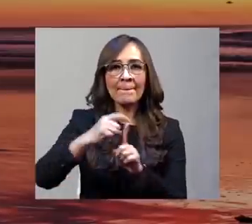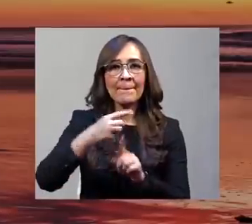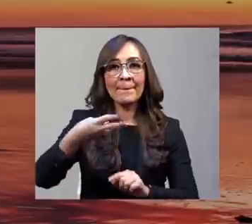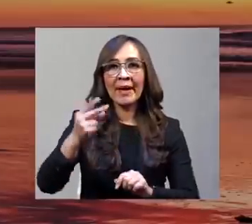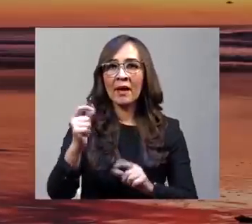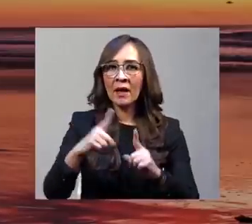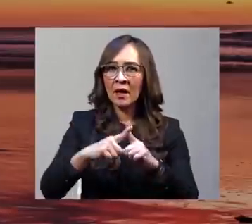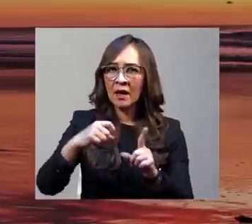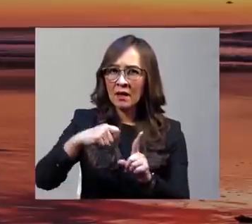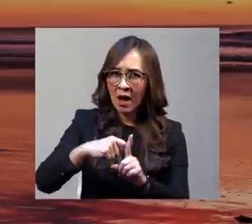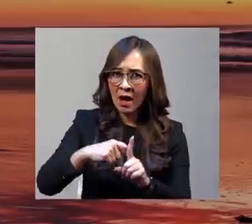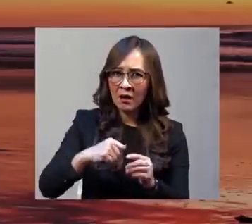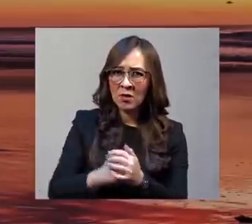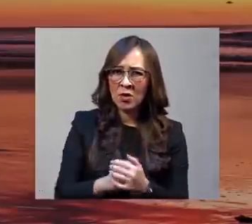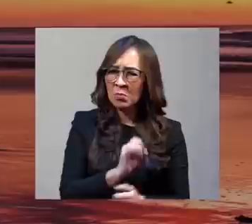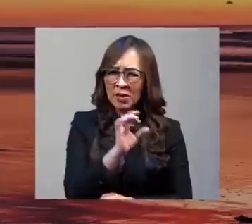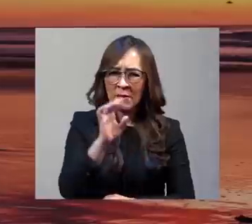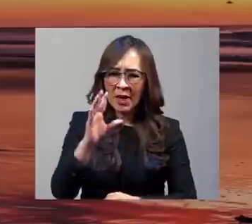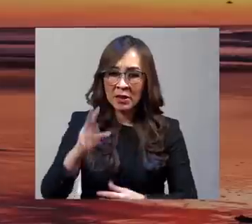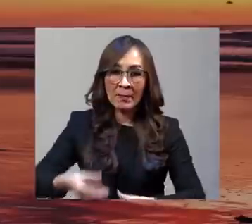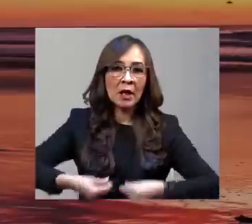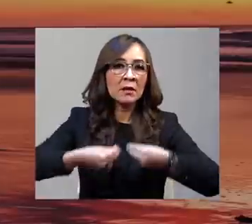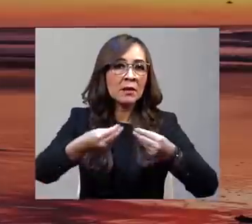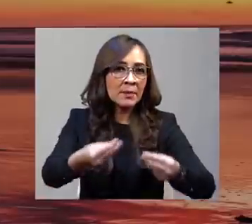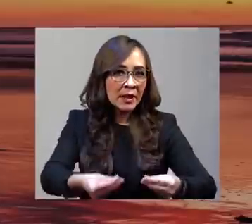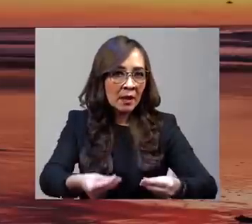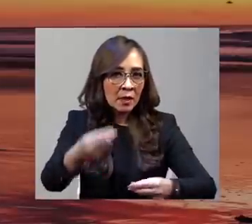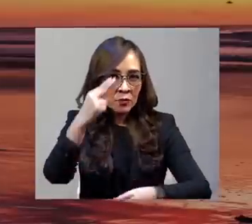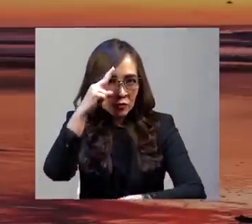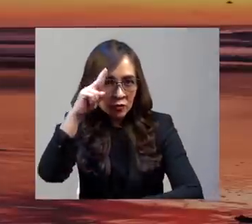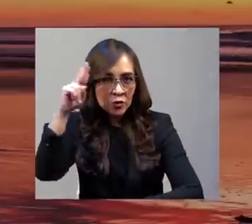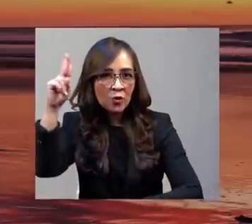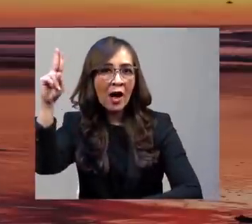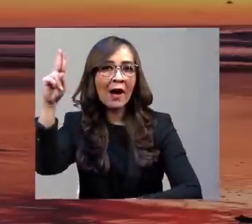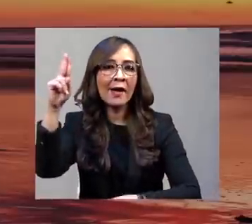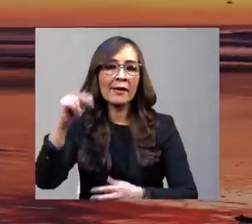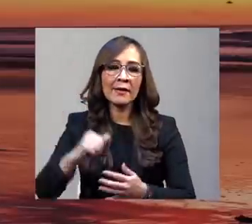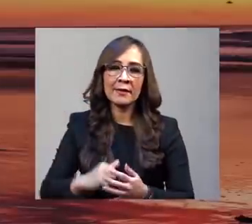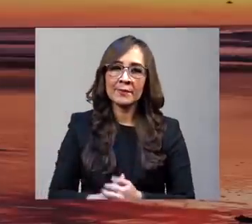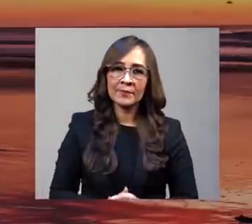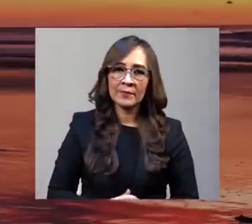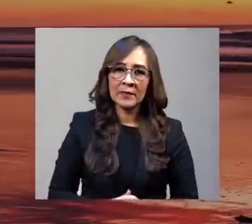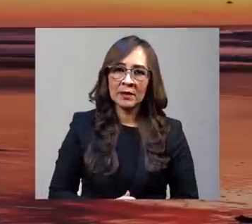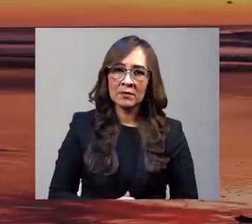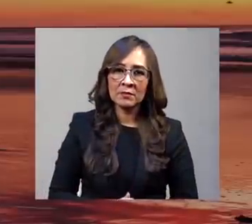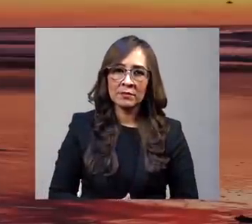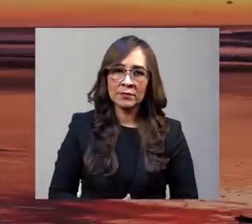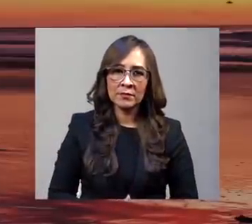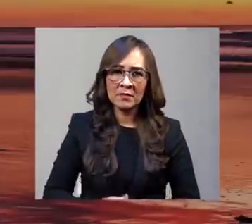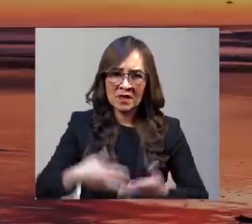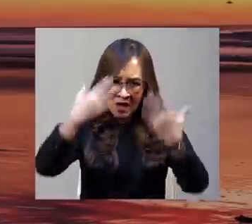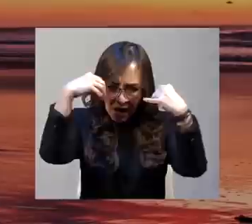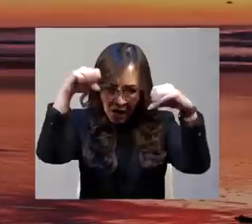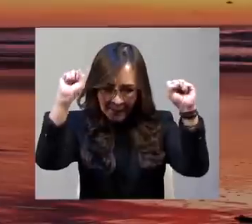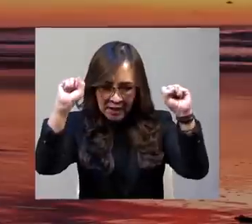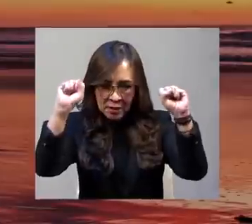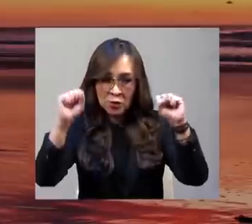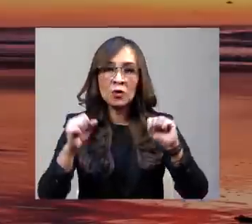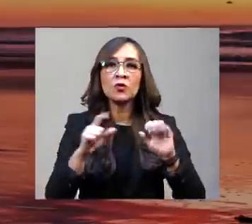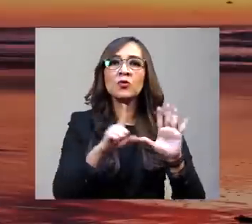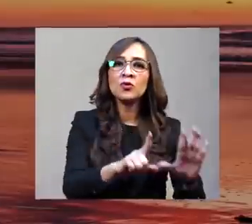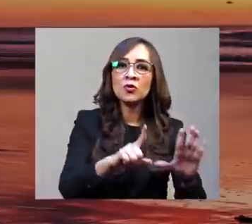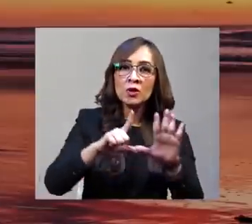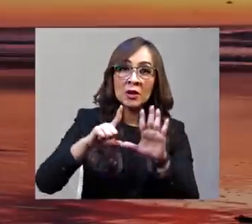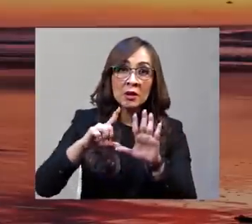Arab membawa kepadanya kambing domba, domba jantan 7.700 ekor dan kambing jantan 7.700